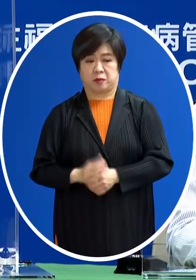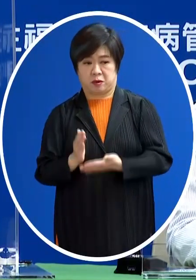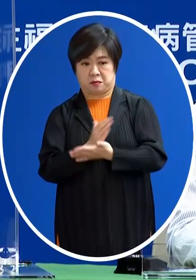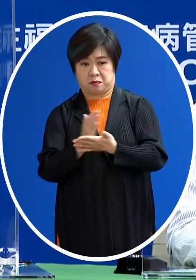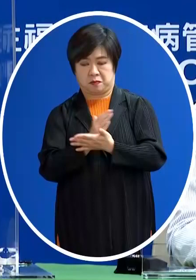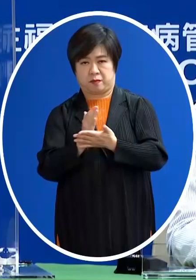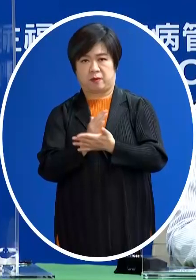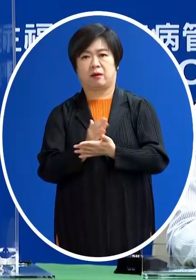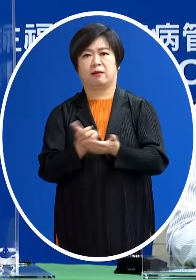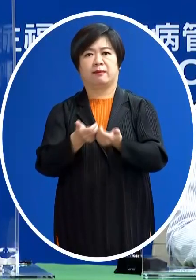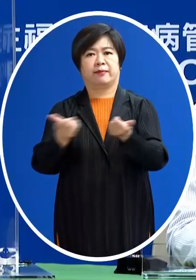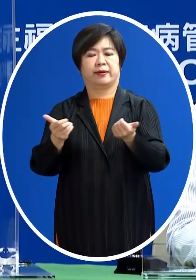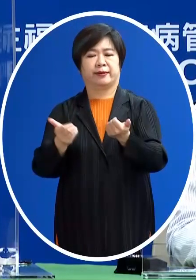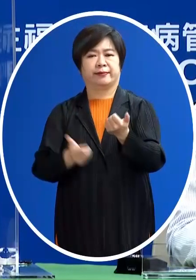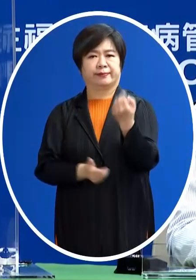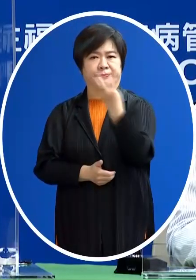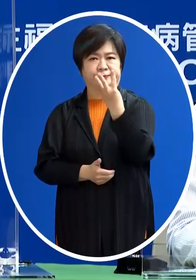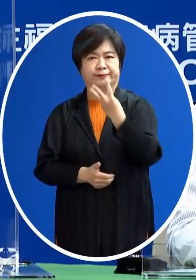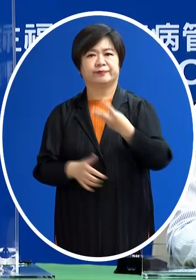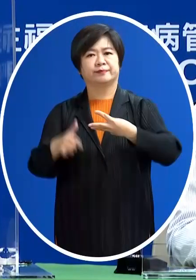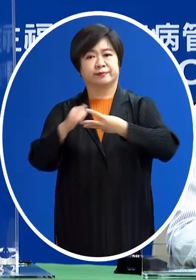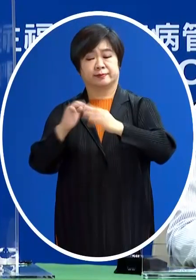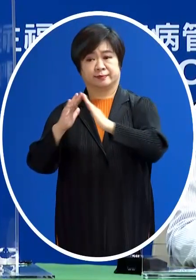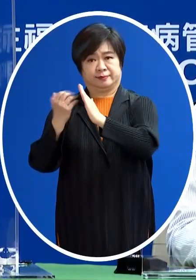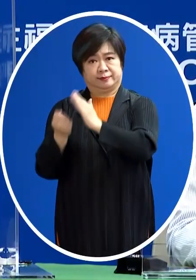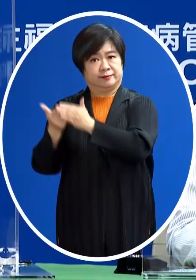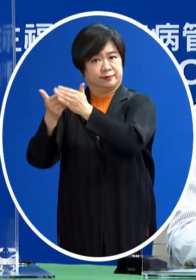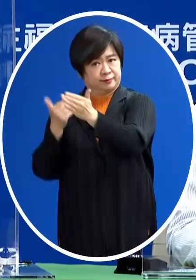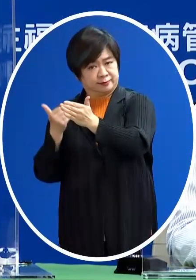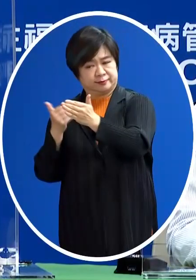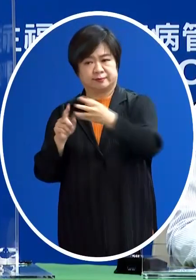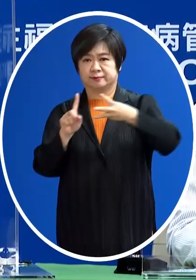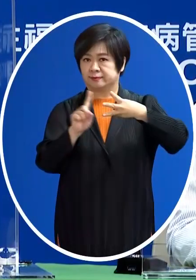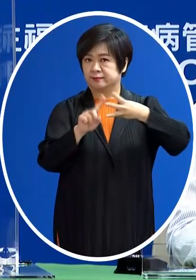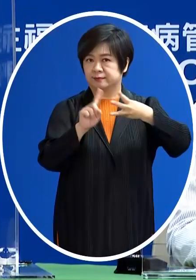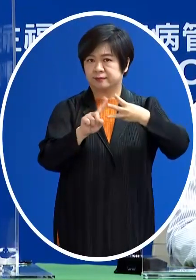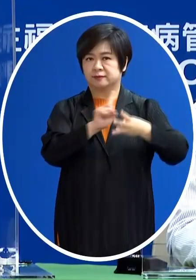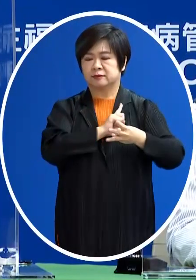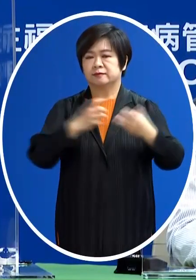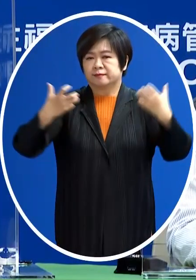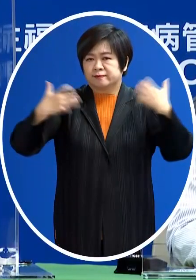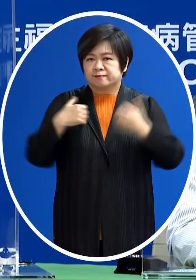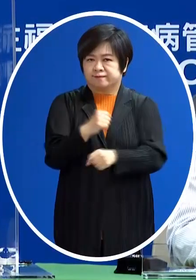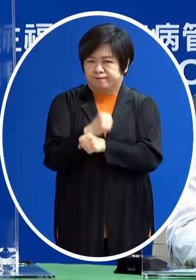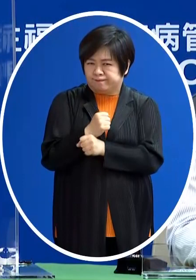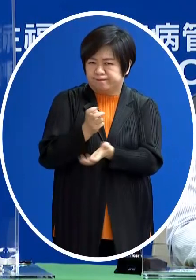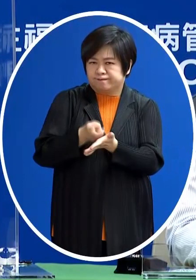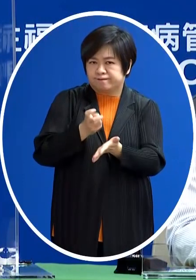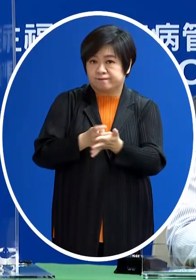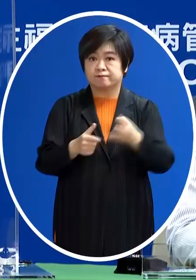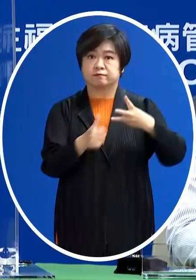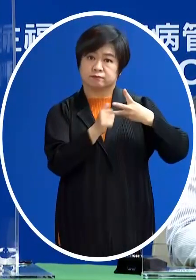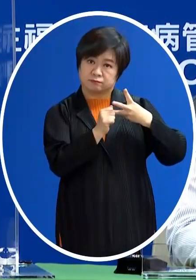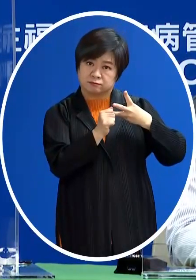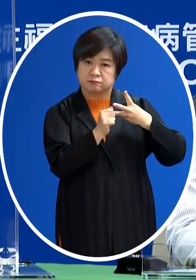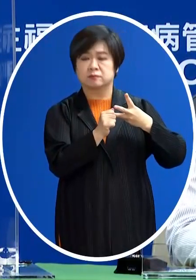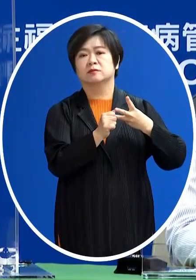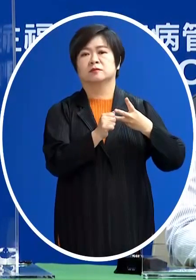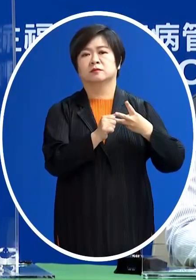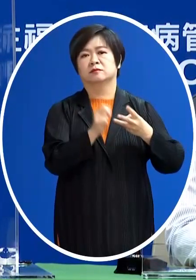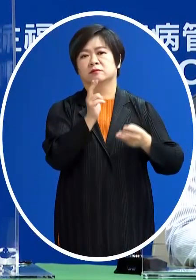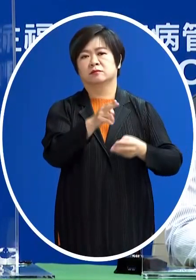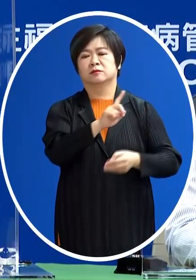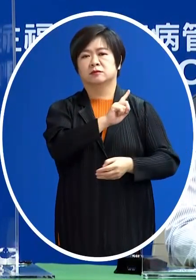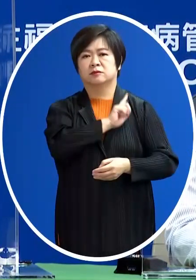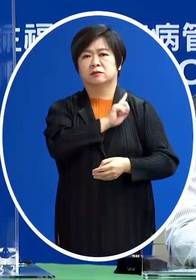估后就会分作三种，有些列入居家隔离，那有一些列入自主健康管理，那有一些列入自